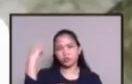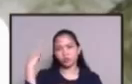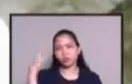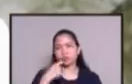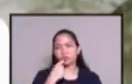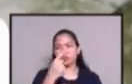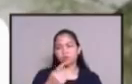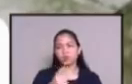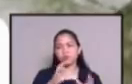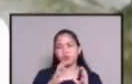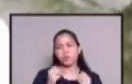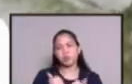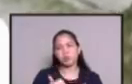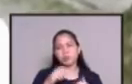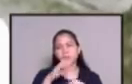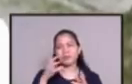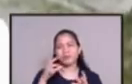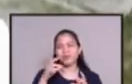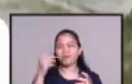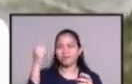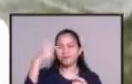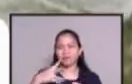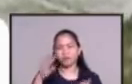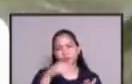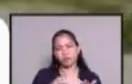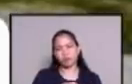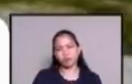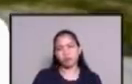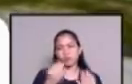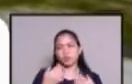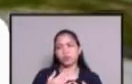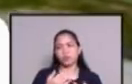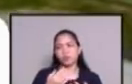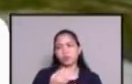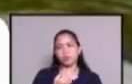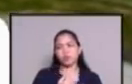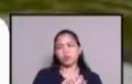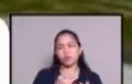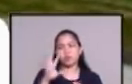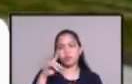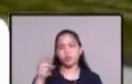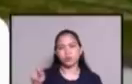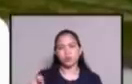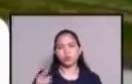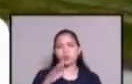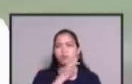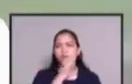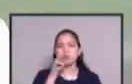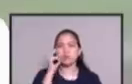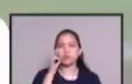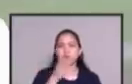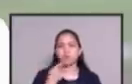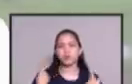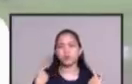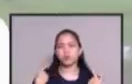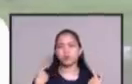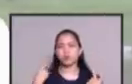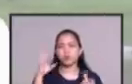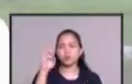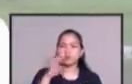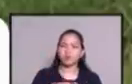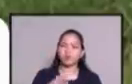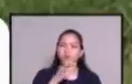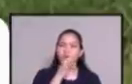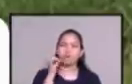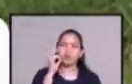ng ahensya, aabot na sa halos kalahating bilyong piso ang halaga ng pinsala ng El Nino sa mga palayan. Nasa 16,000 magsasaka na